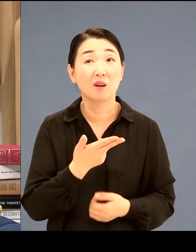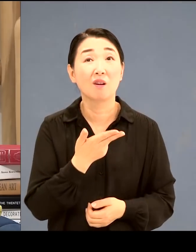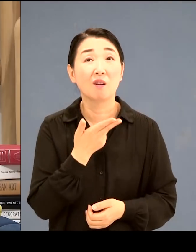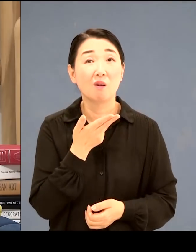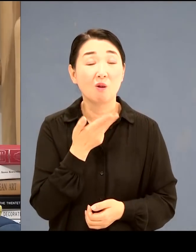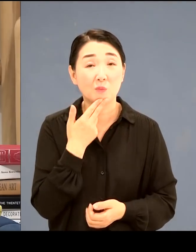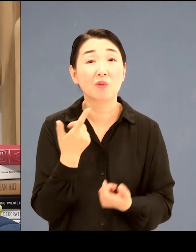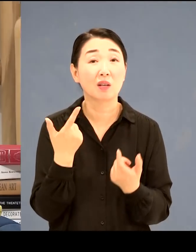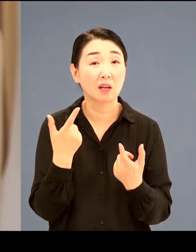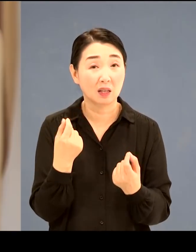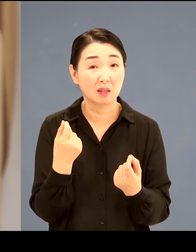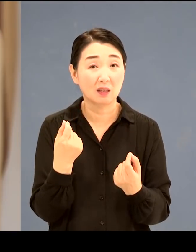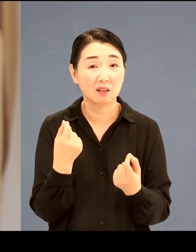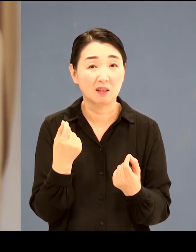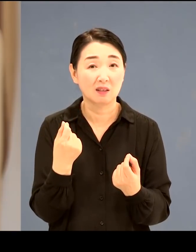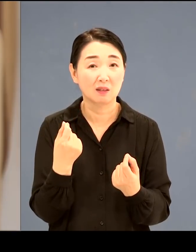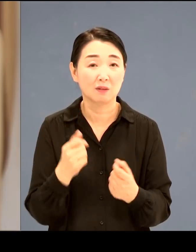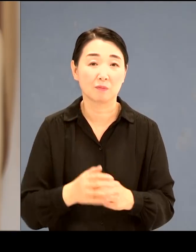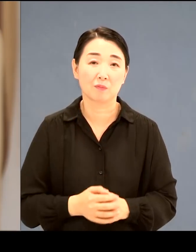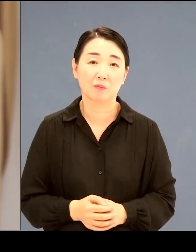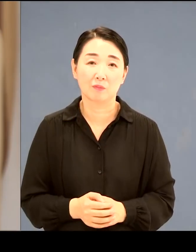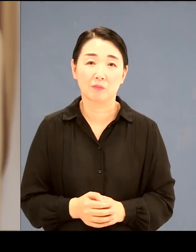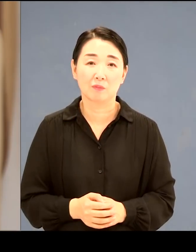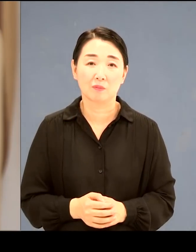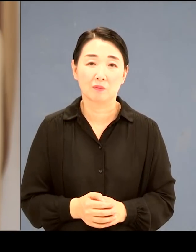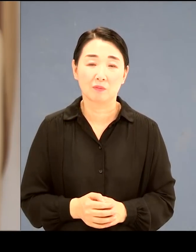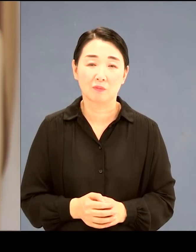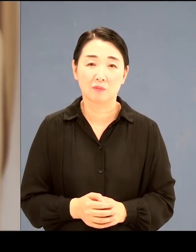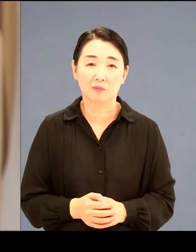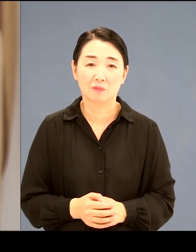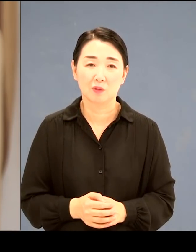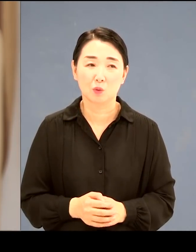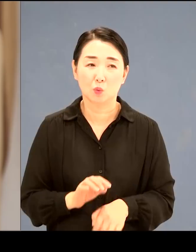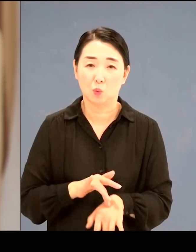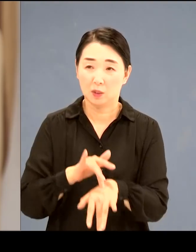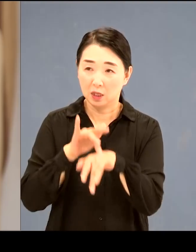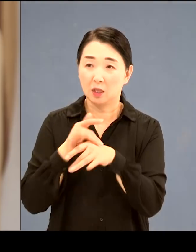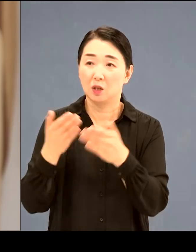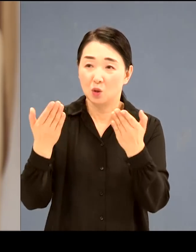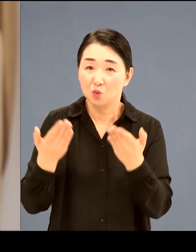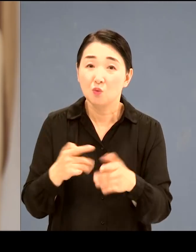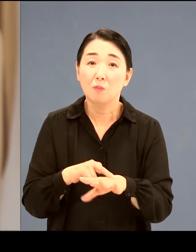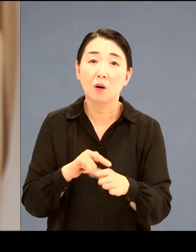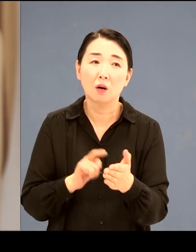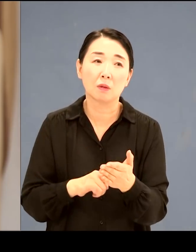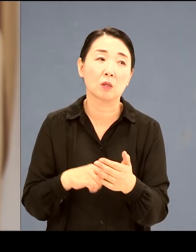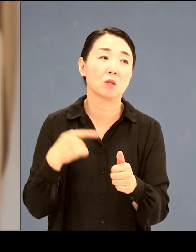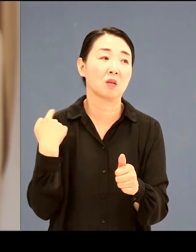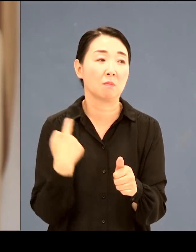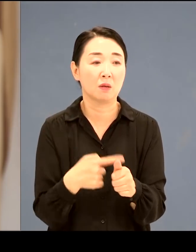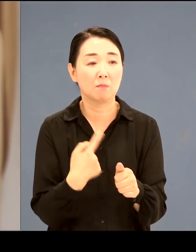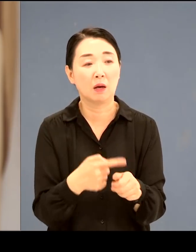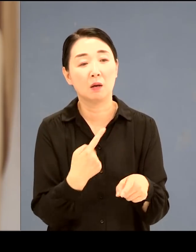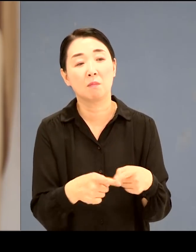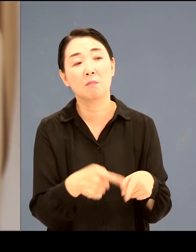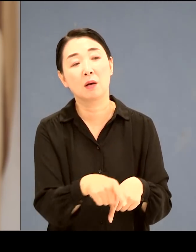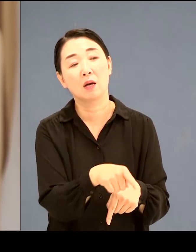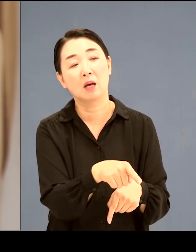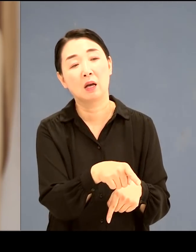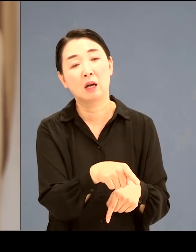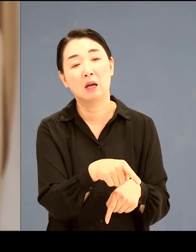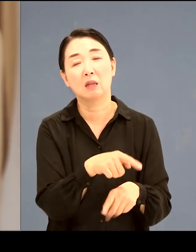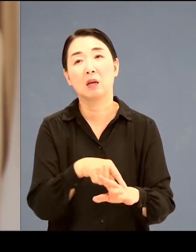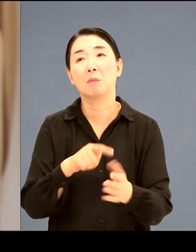일 같았고요. 네. 그리고 이 사단이 주는 마음이 계속 비판하게 되고 판단하게 되는 마음이 제